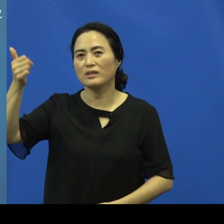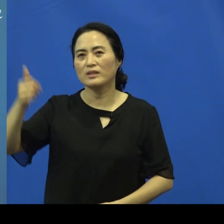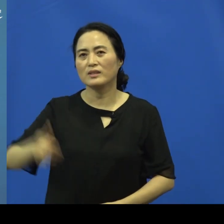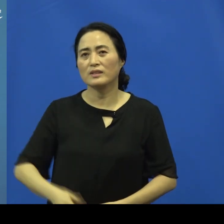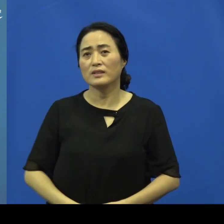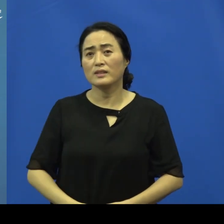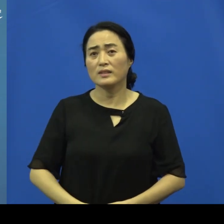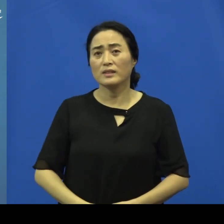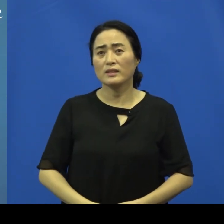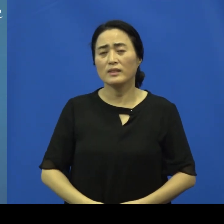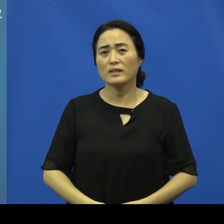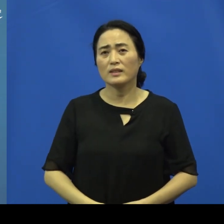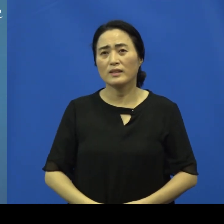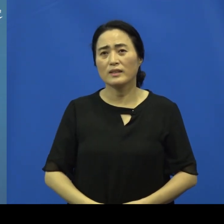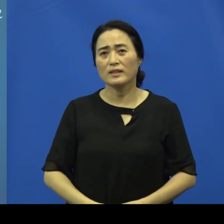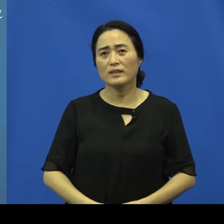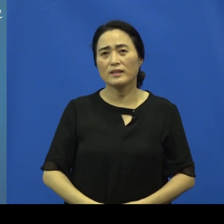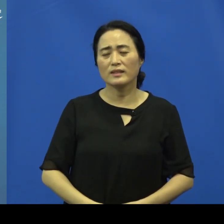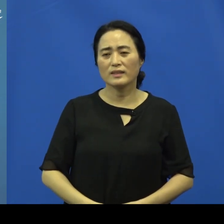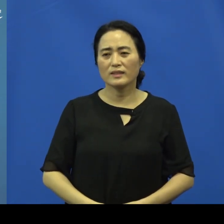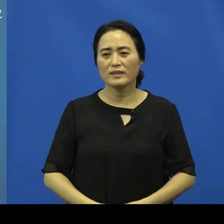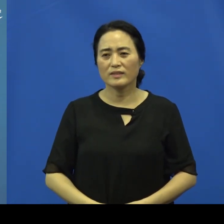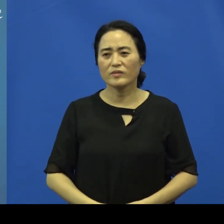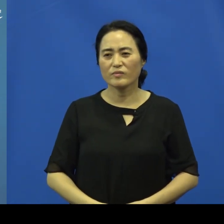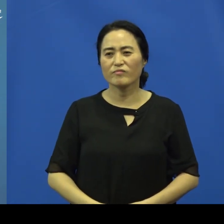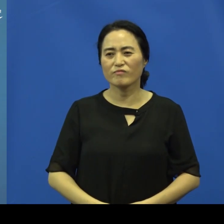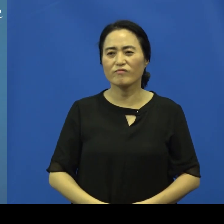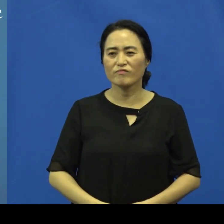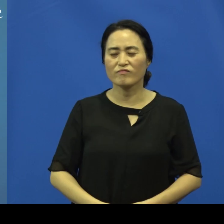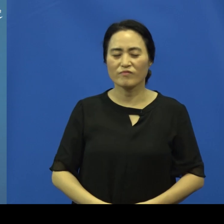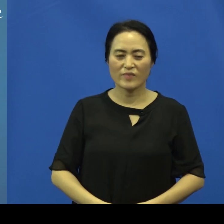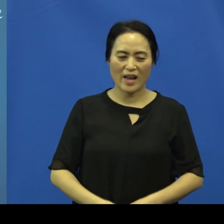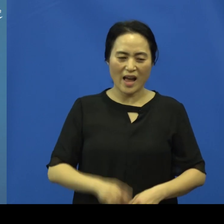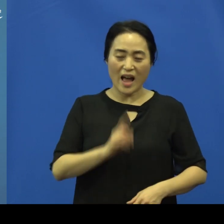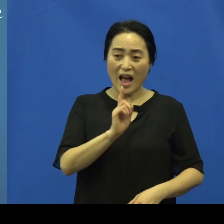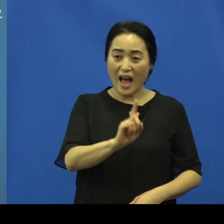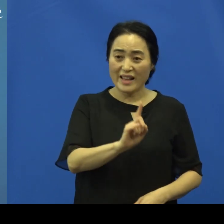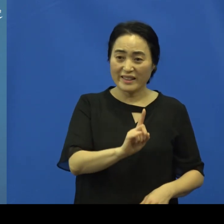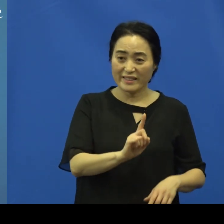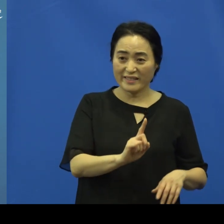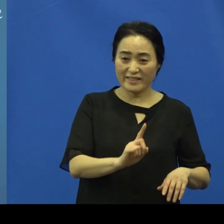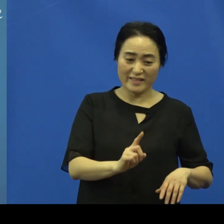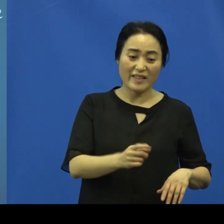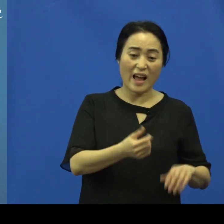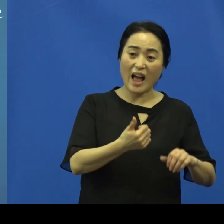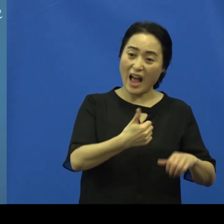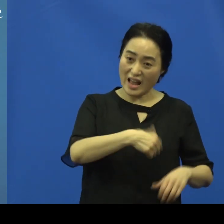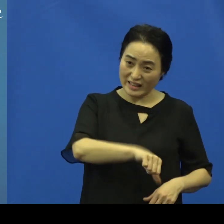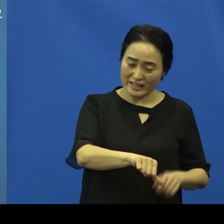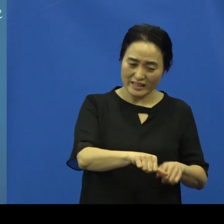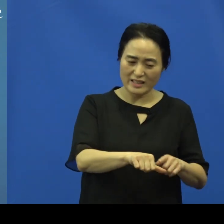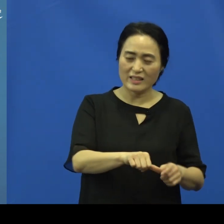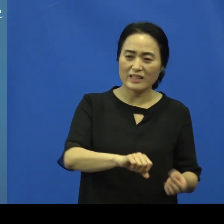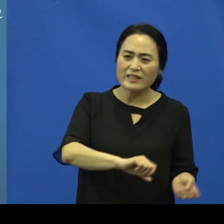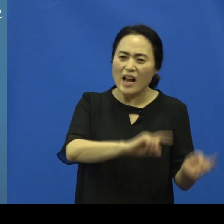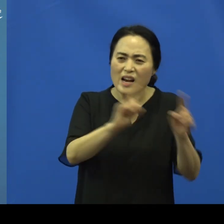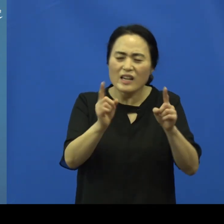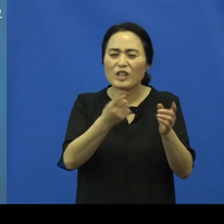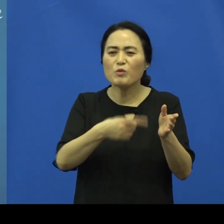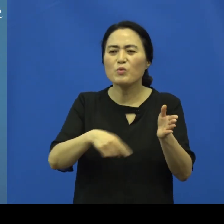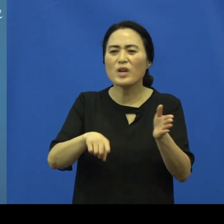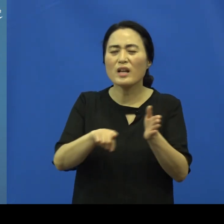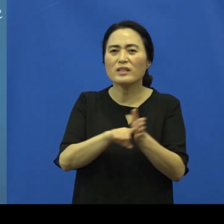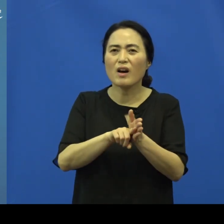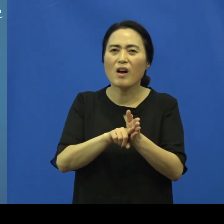우리는 여기에서 한 아이를 살려내려고 하는 스프랑크 니조마이를 가지고 있는 이 엘리사가 하나님의 선지자라는 것을